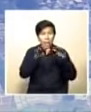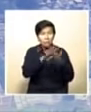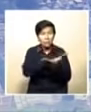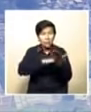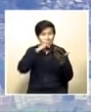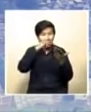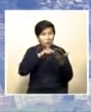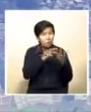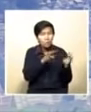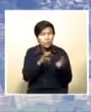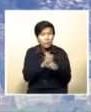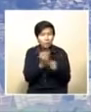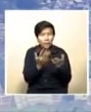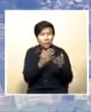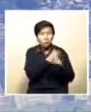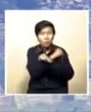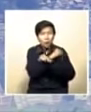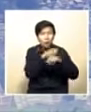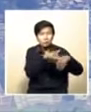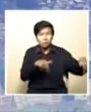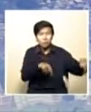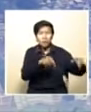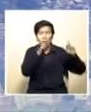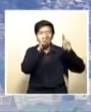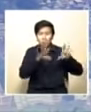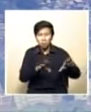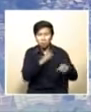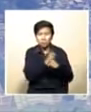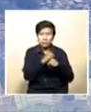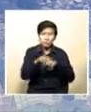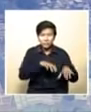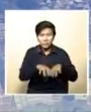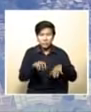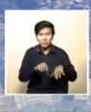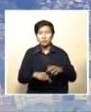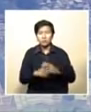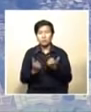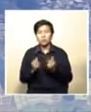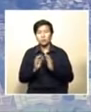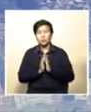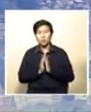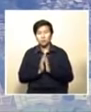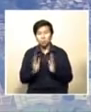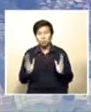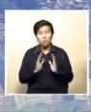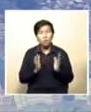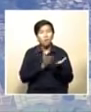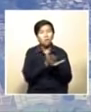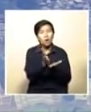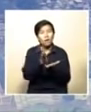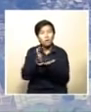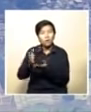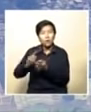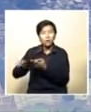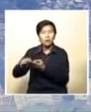ที่วันนี้จะมีระบบการลงทะเบียนครับลงทะเบียนว่าท่านมาจากไหนอย่างไรนะครับแล้วก็จะมีการดูแลคนเหล่